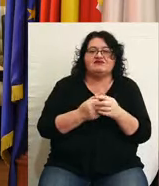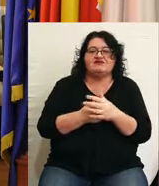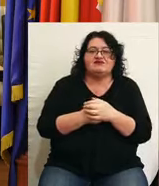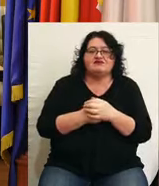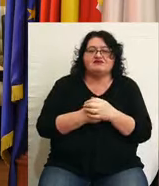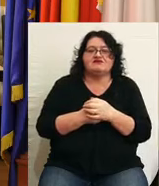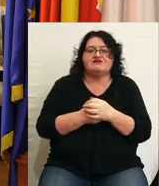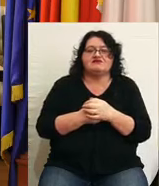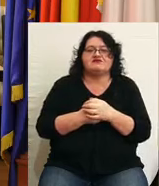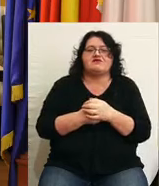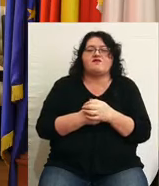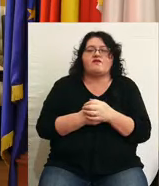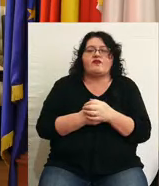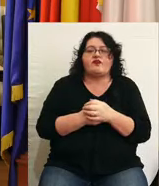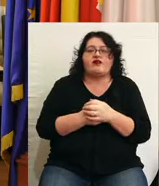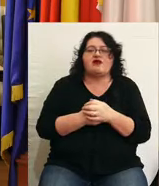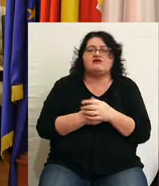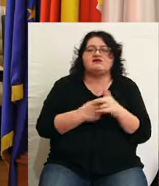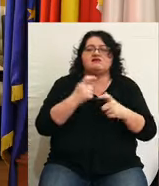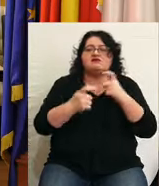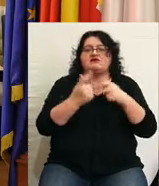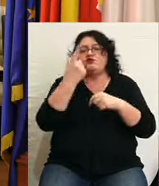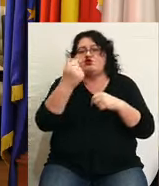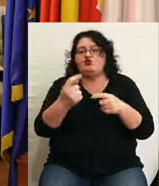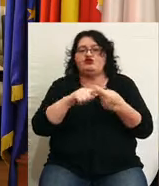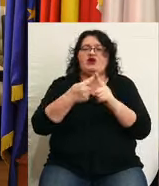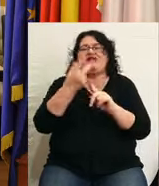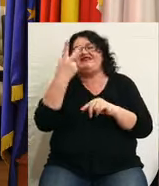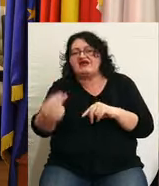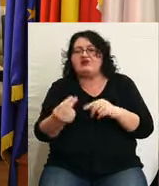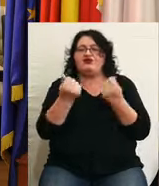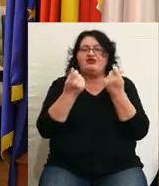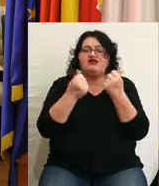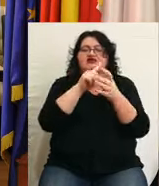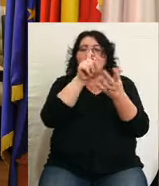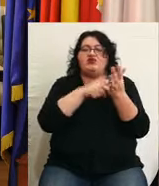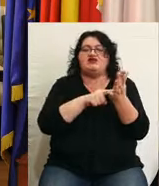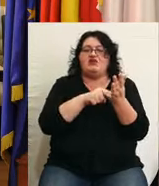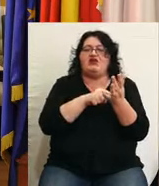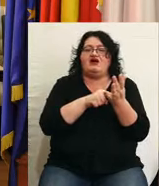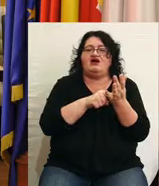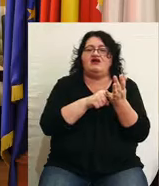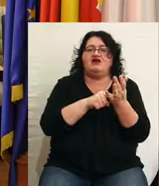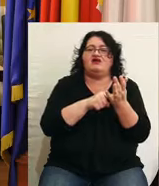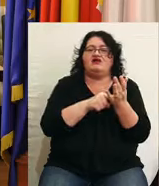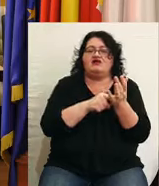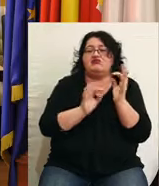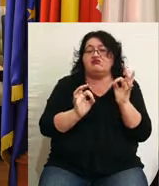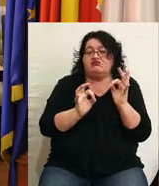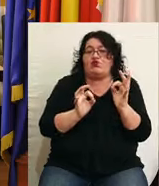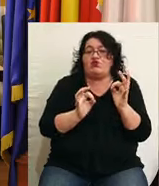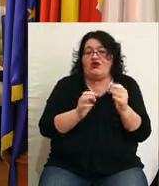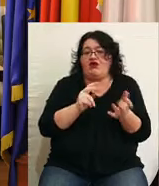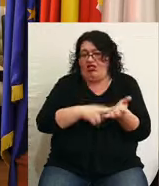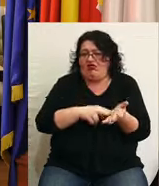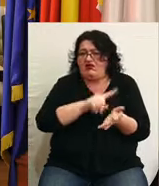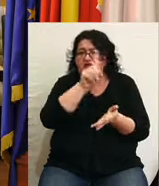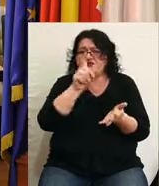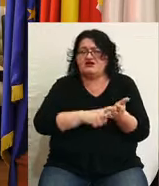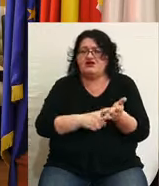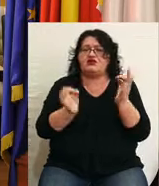dublarea și triplarea factorului. Da, dublarea și triplarea și iar e o întrebare absolut firească